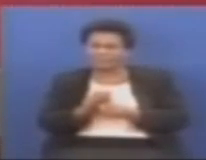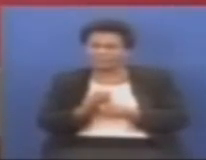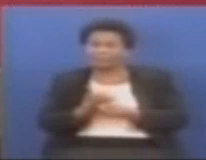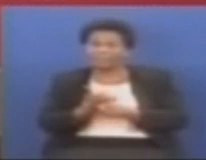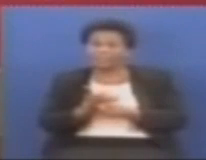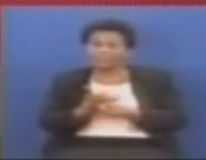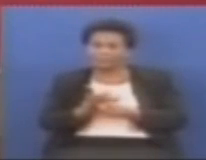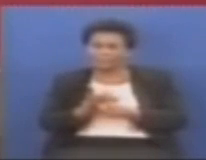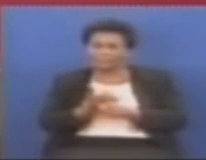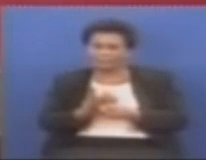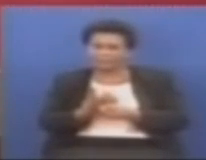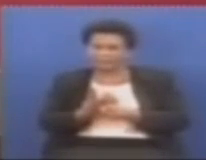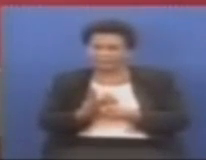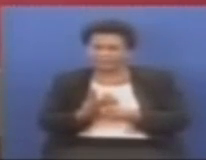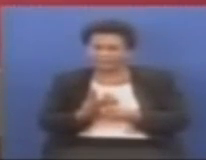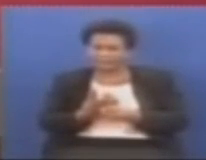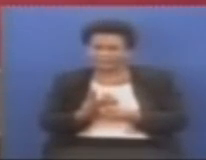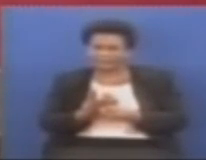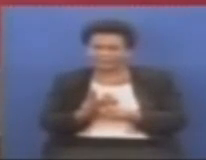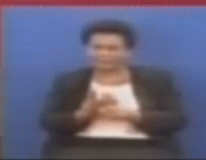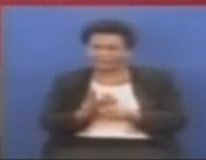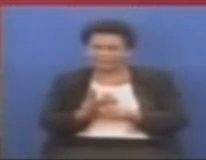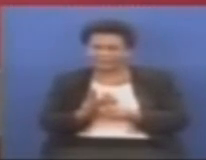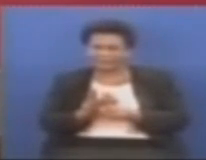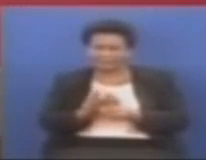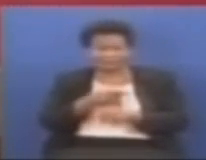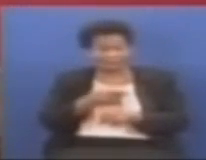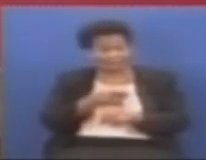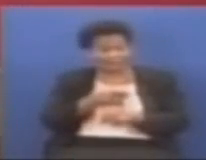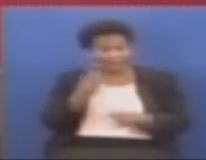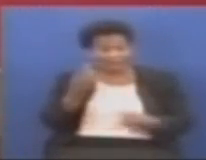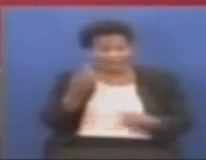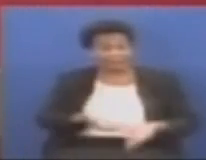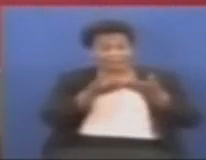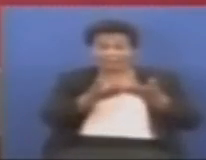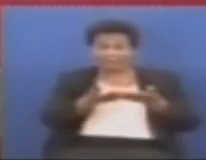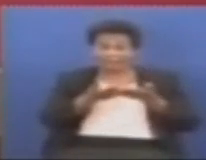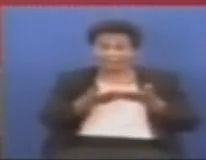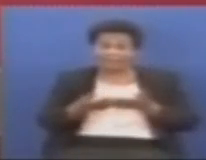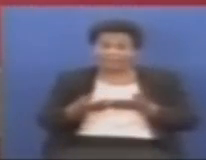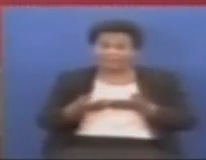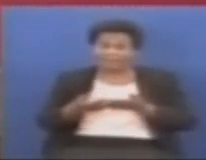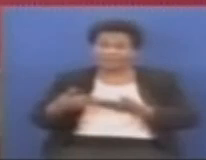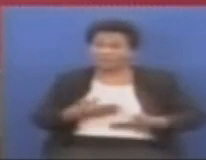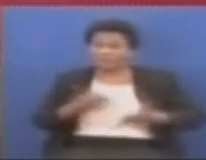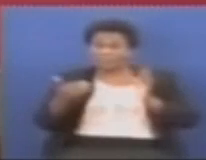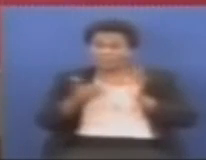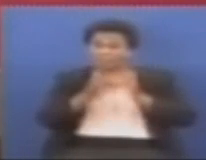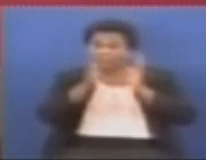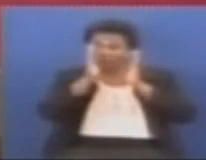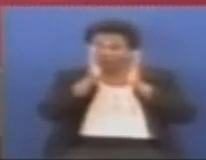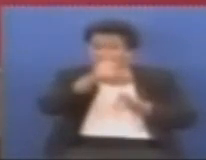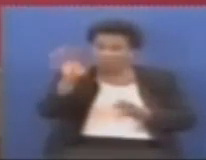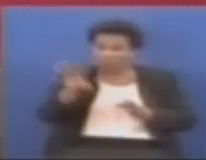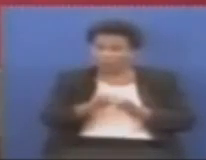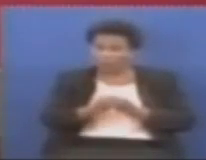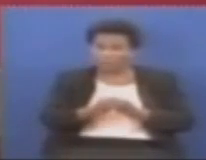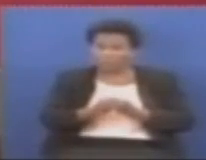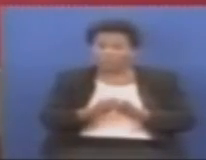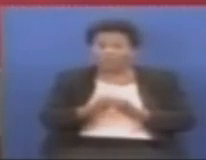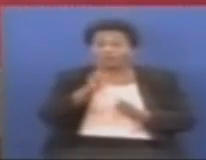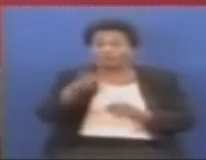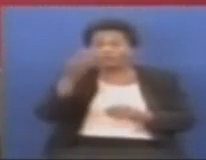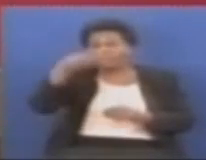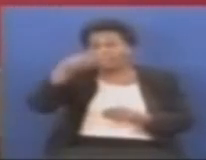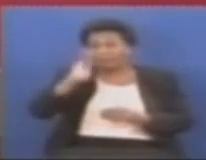kweli, wanateseka. Na nyinyi ndio wabunge wao, katika miaka mitano mmesponsor nini cha kubadilisha hali yao?